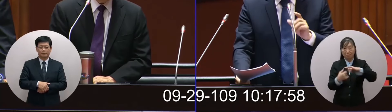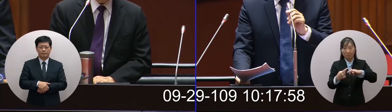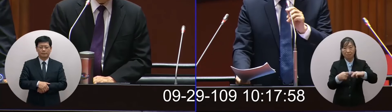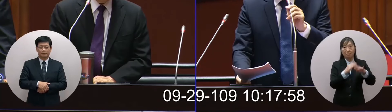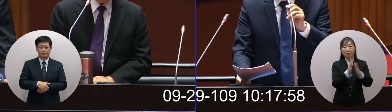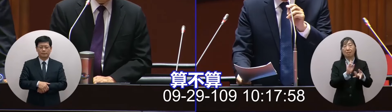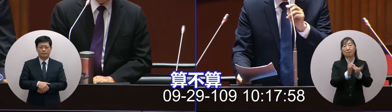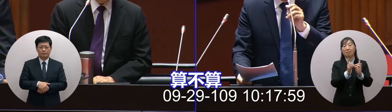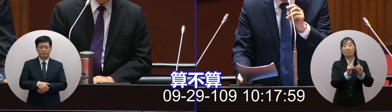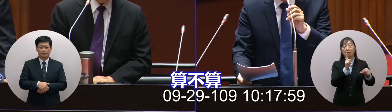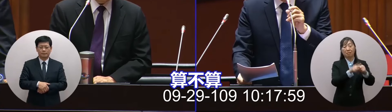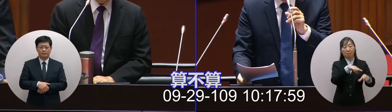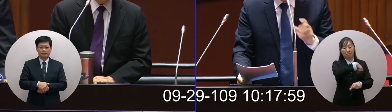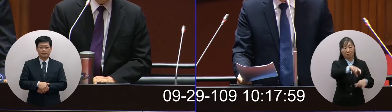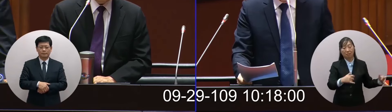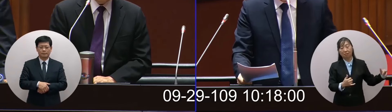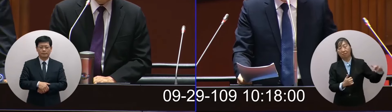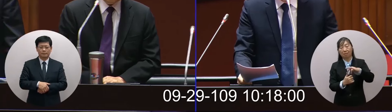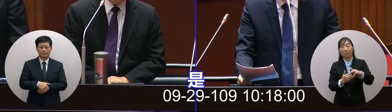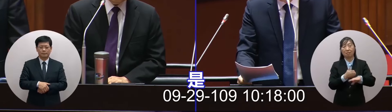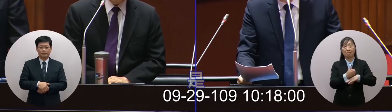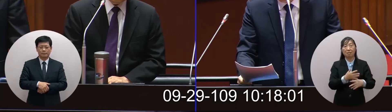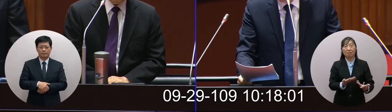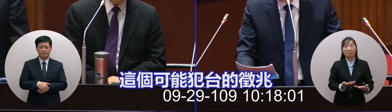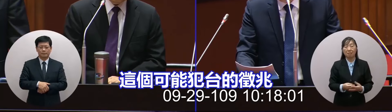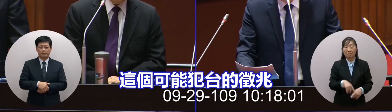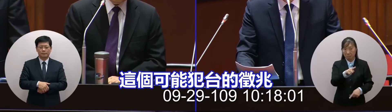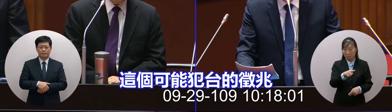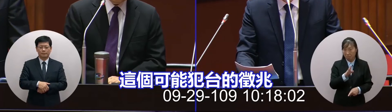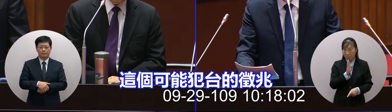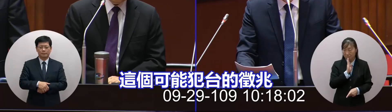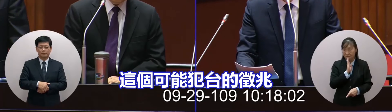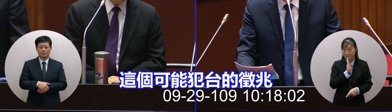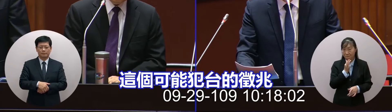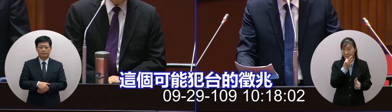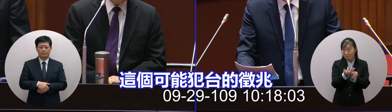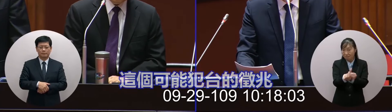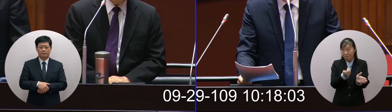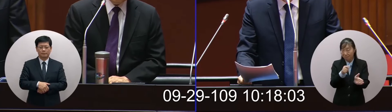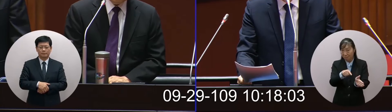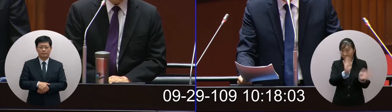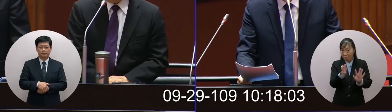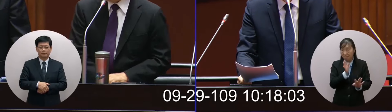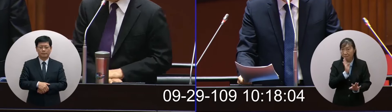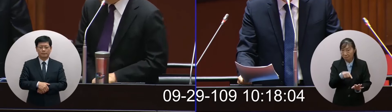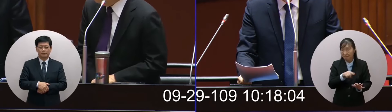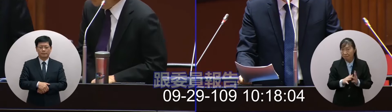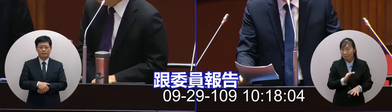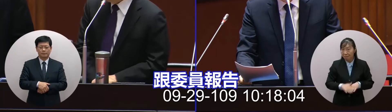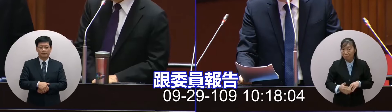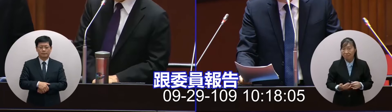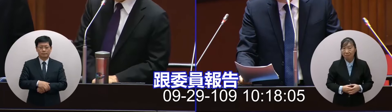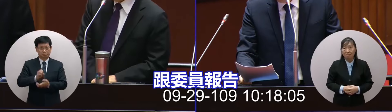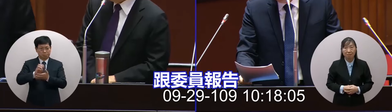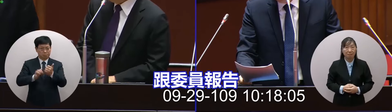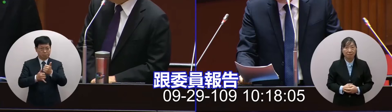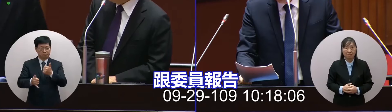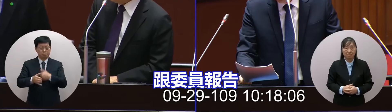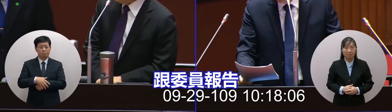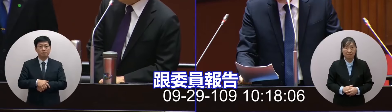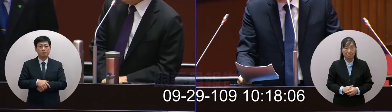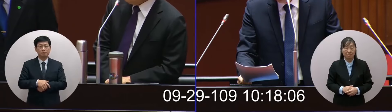线，算不算是这个可能犯台的征兆？ 跟委员报